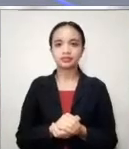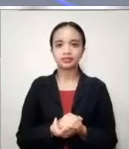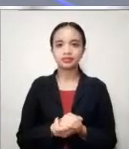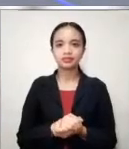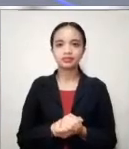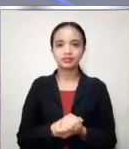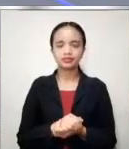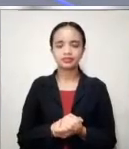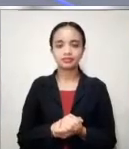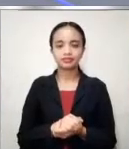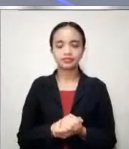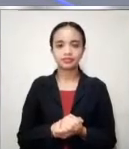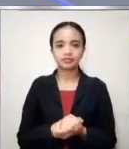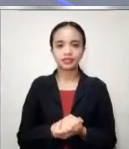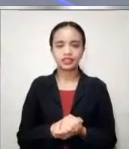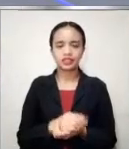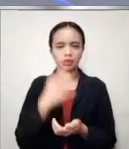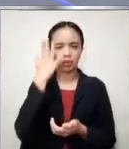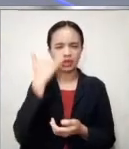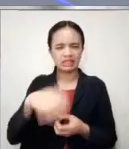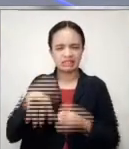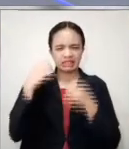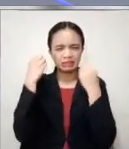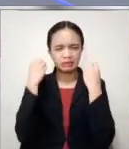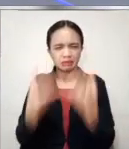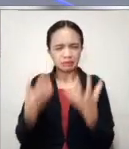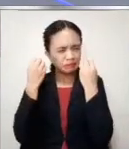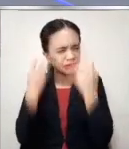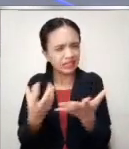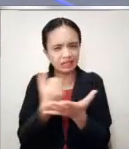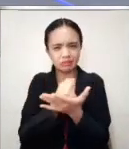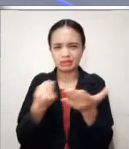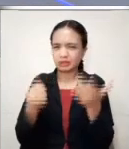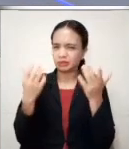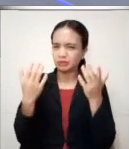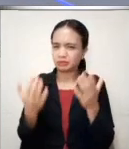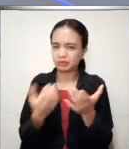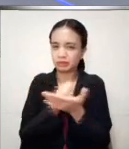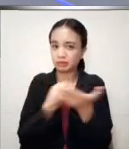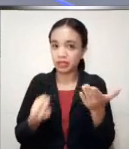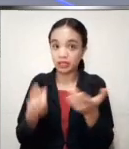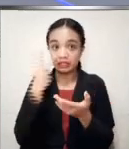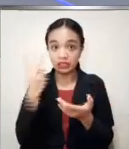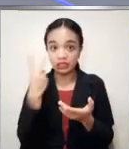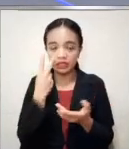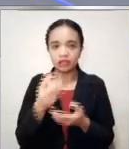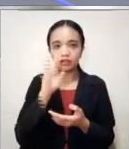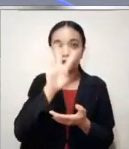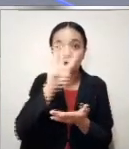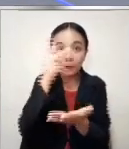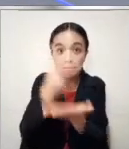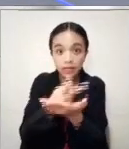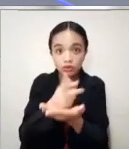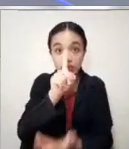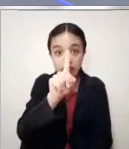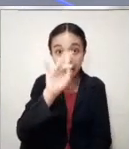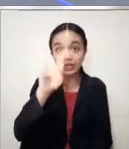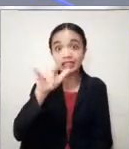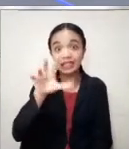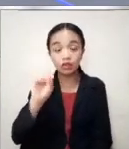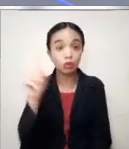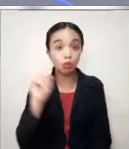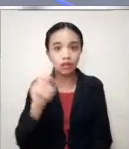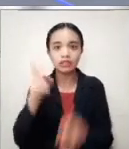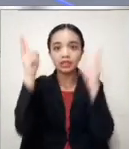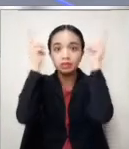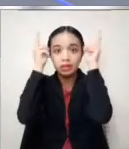dahil sa sobrang dami ng supply. Sumadsad na lang sa 4 na piso kada kilo ang presyo ng Pechay Baguio sa